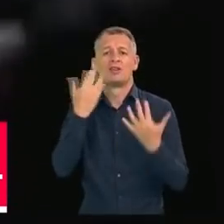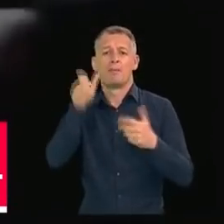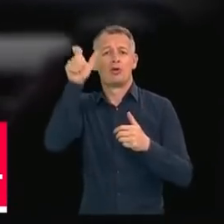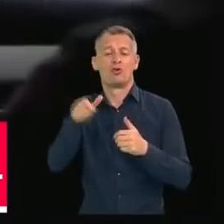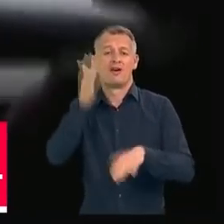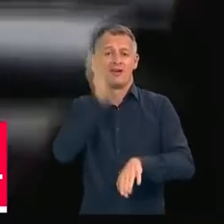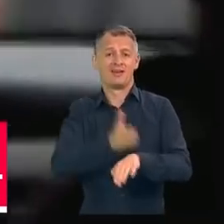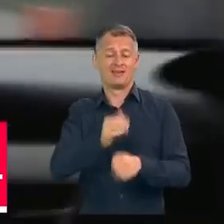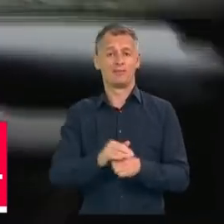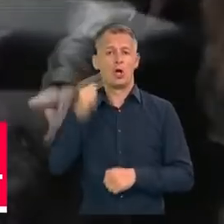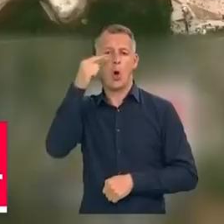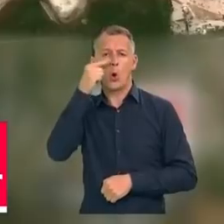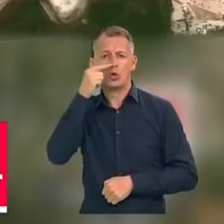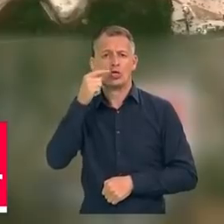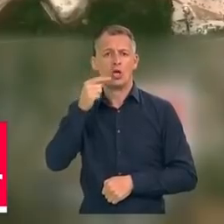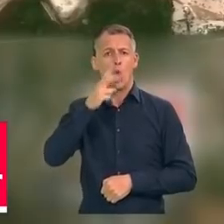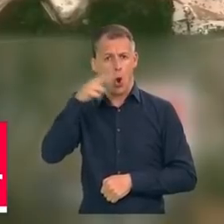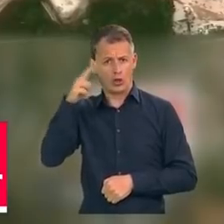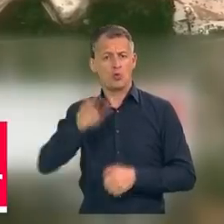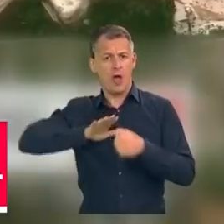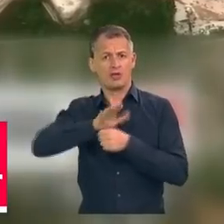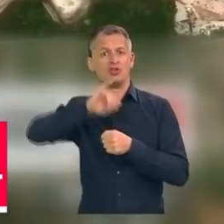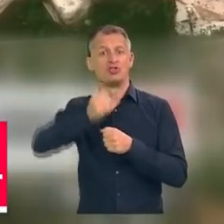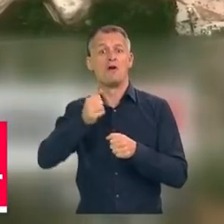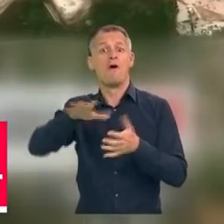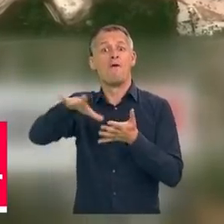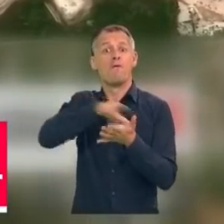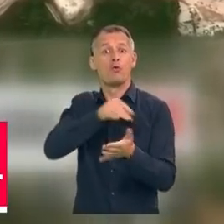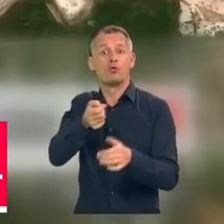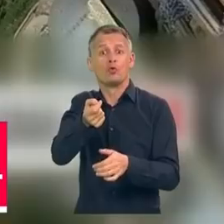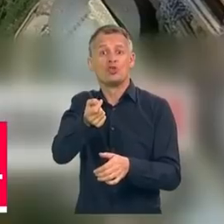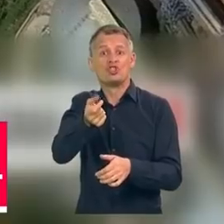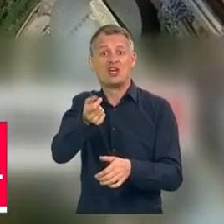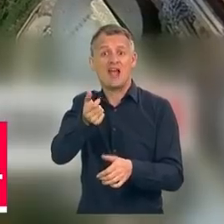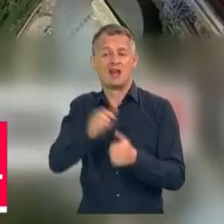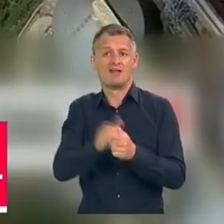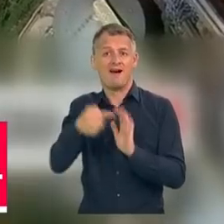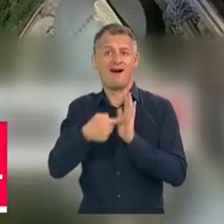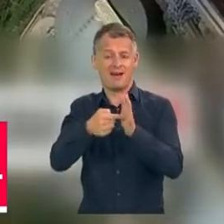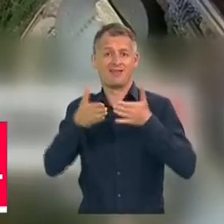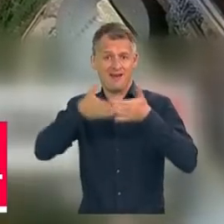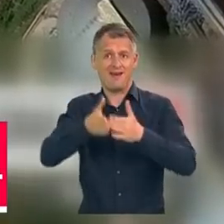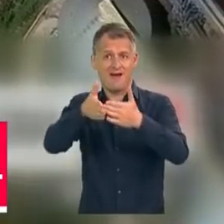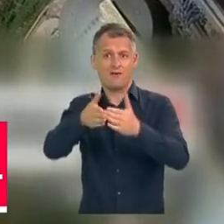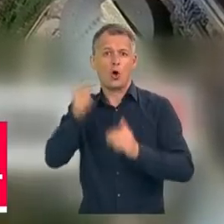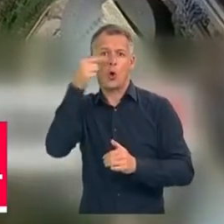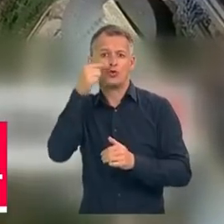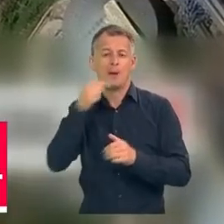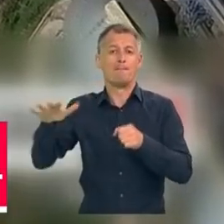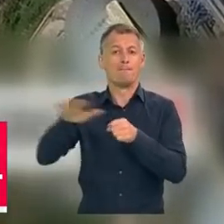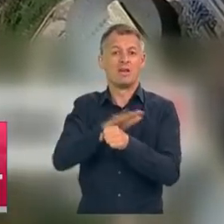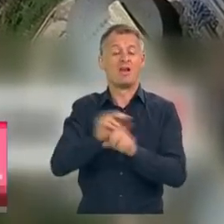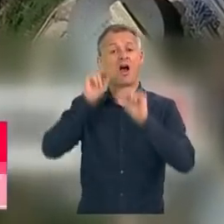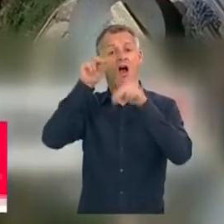răniți. Rușii nu continuă doar atacurile, ci și furtul cerealelor. Noi imagini din satelit arată o navă rusească plină de cereale care a ajuns într-un port